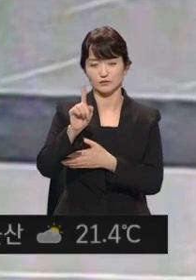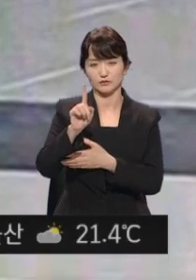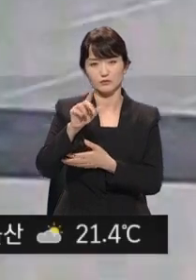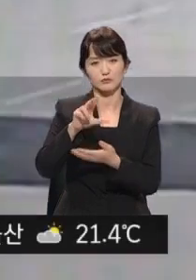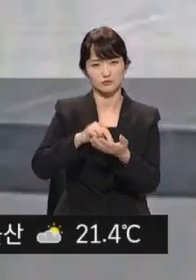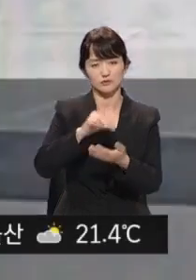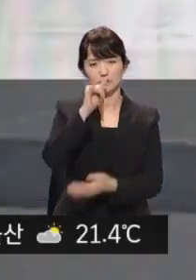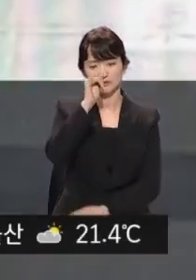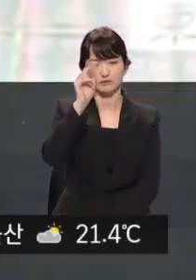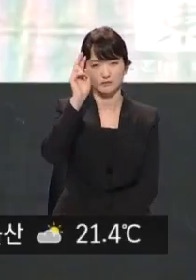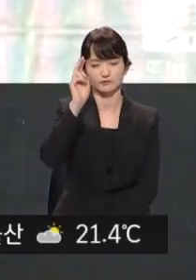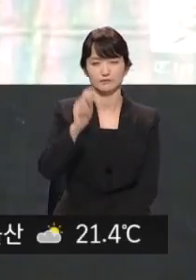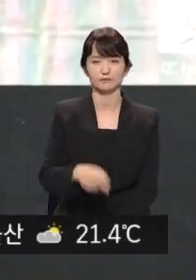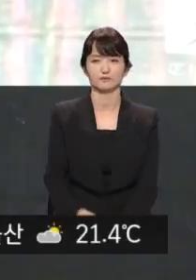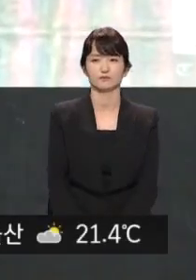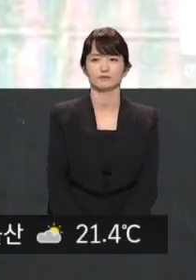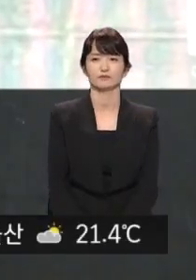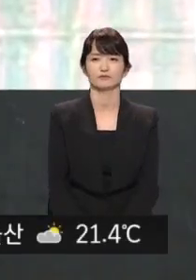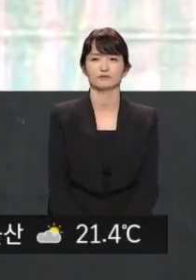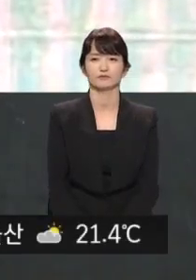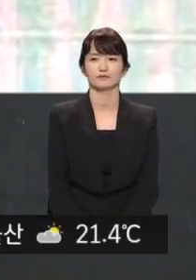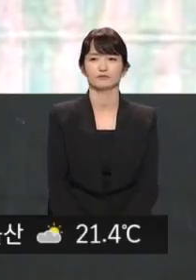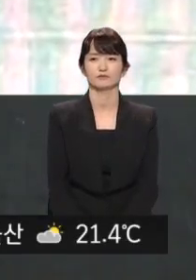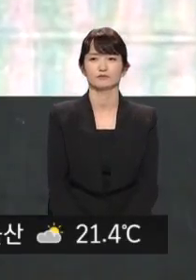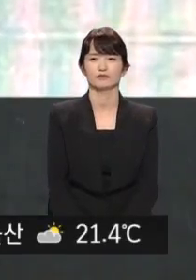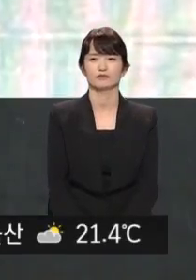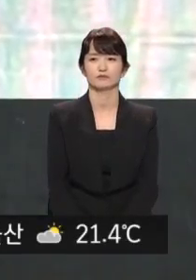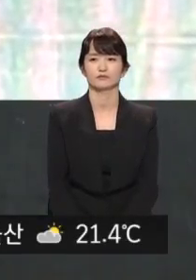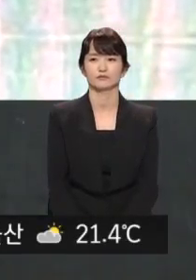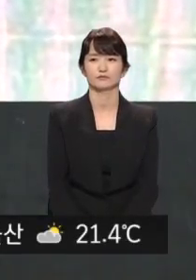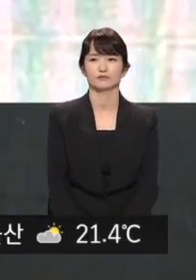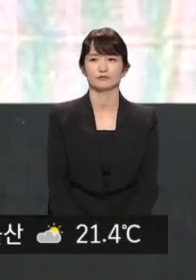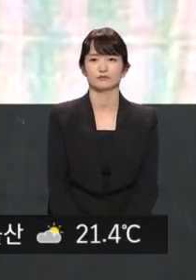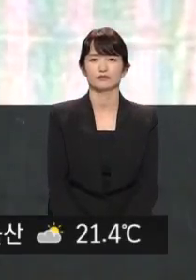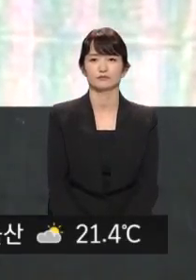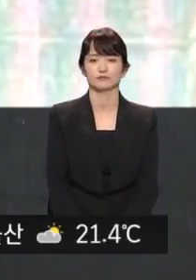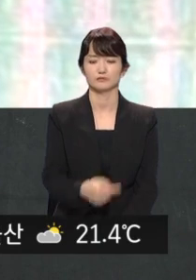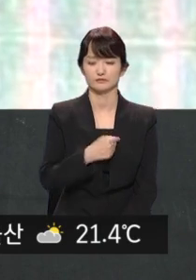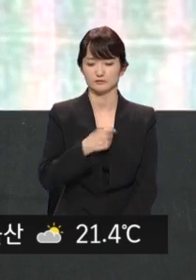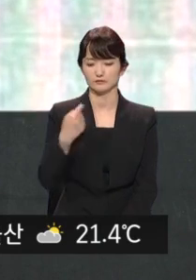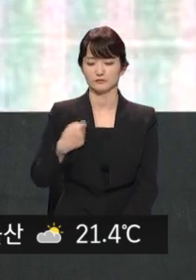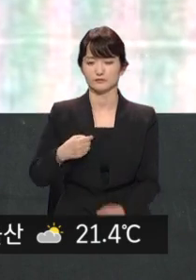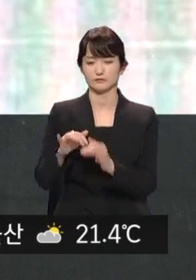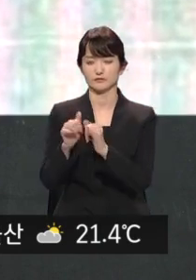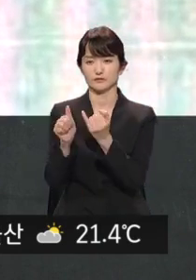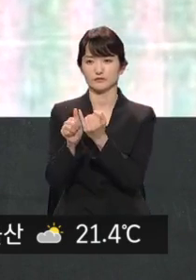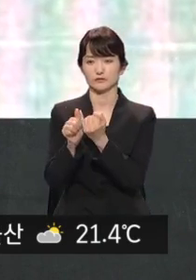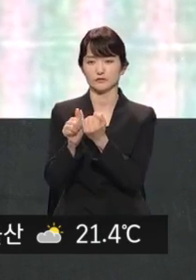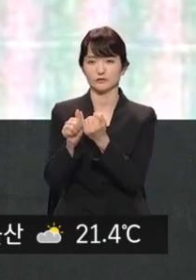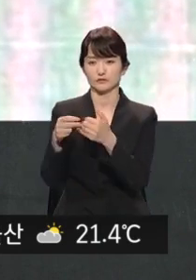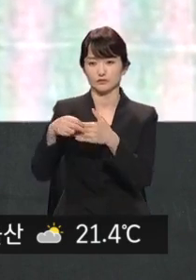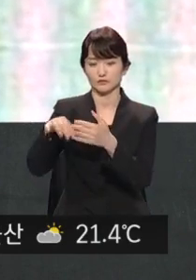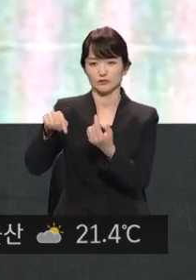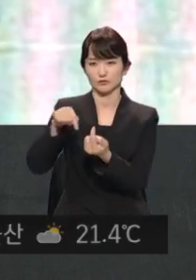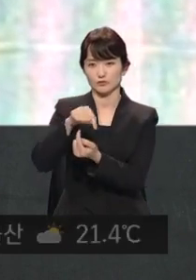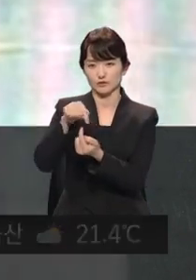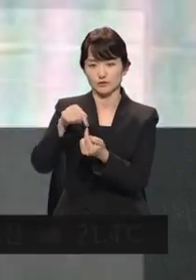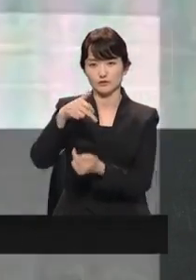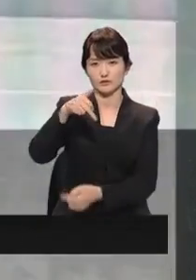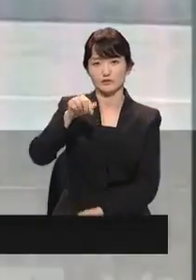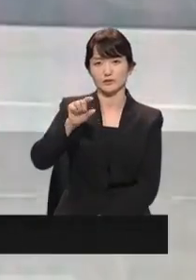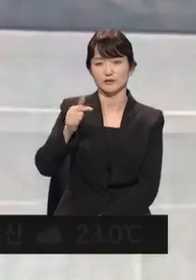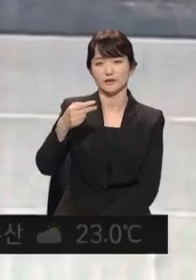있었던 걸로 추측이 되는 그런 상황입니다 자 교수님이이 중국인 부부가 운영하는 그 병원이 한 달주